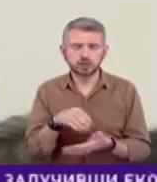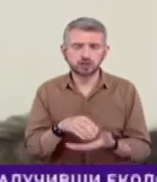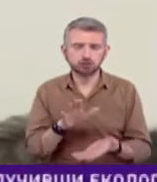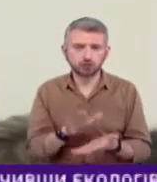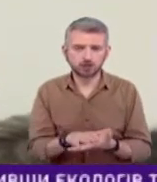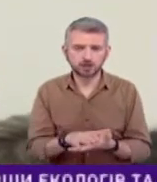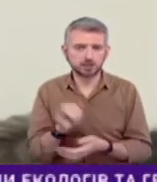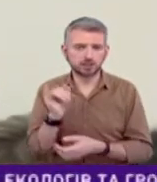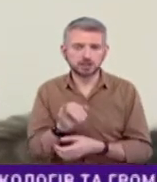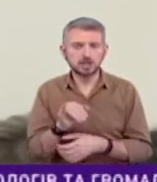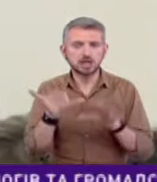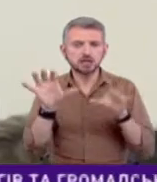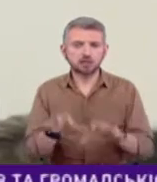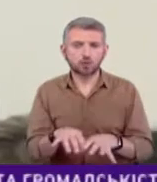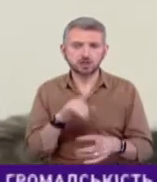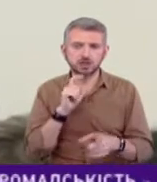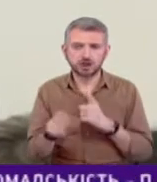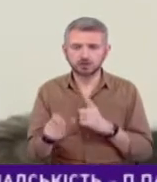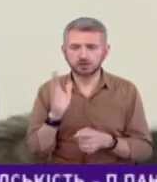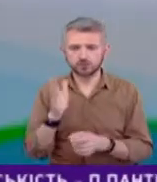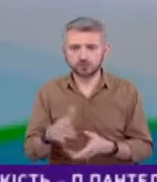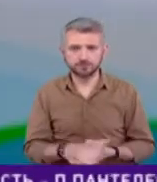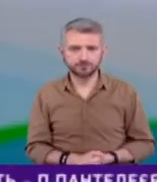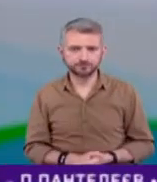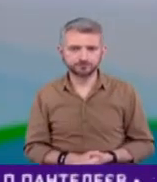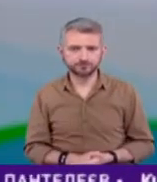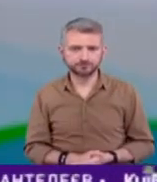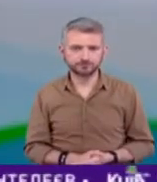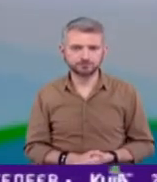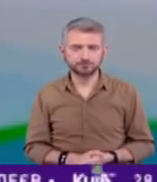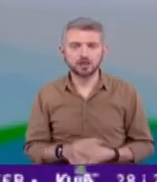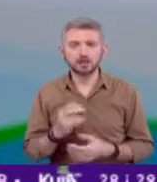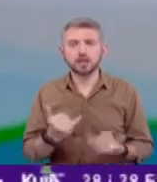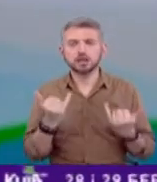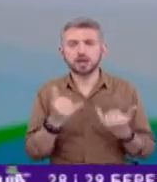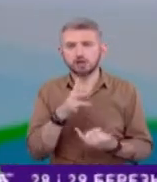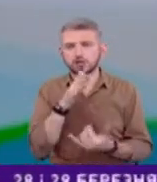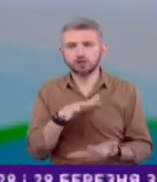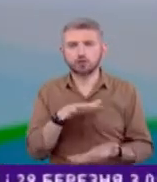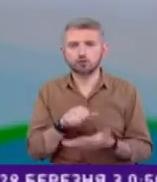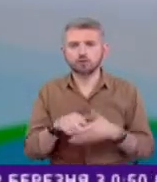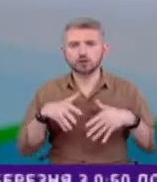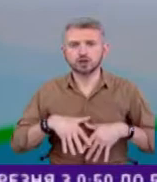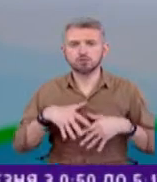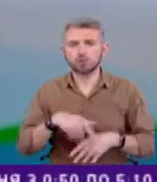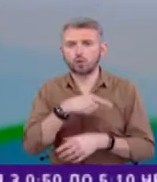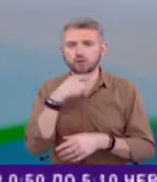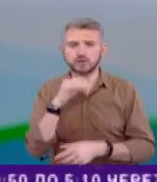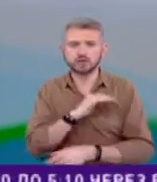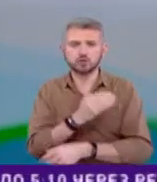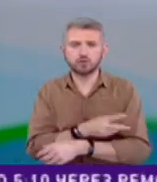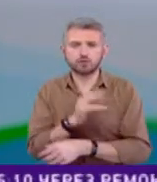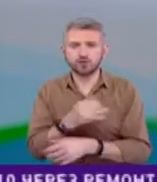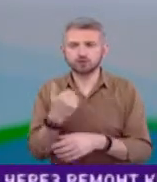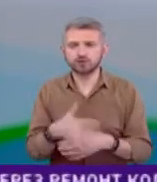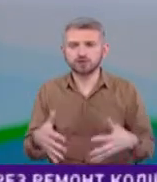зареєстровано і законна реакція не забереться. На даний момент в окупованому Криму російські силовики вже